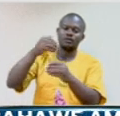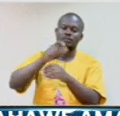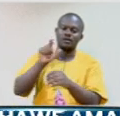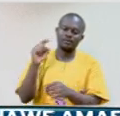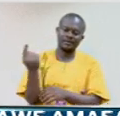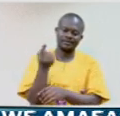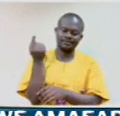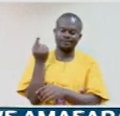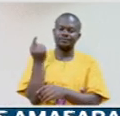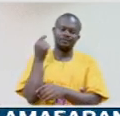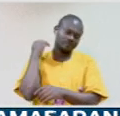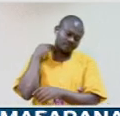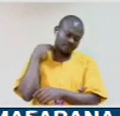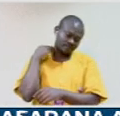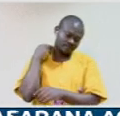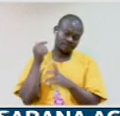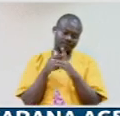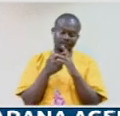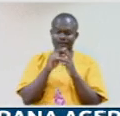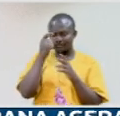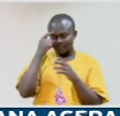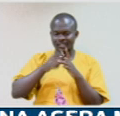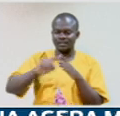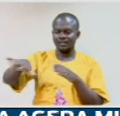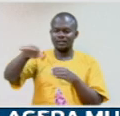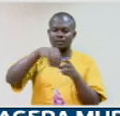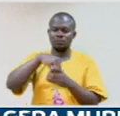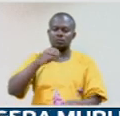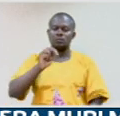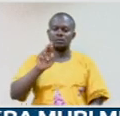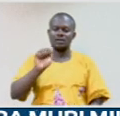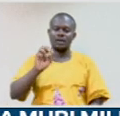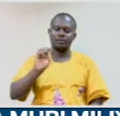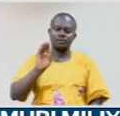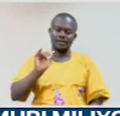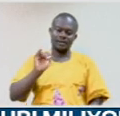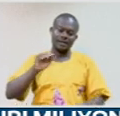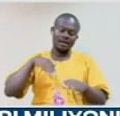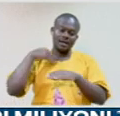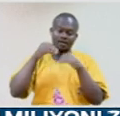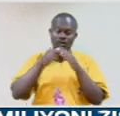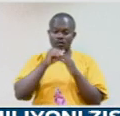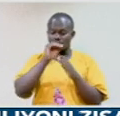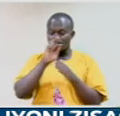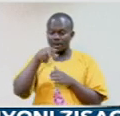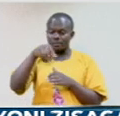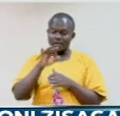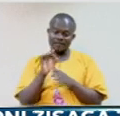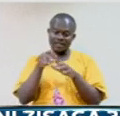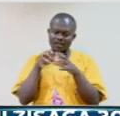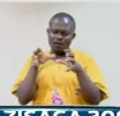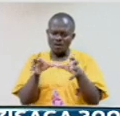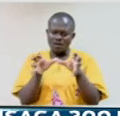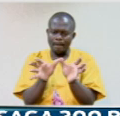gusa genocide itangiye guverinoma y'abatabazi ihungira Gitarama i Murambi noneho uko FPR inkotanyi yazaga ibutsa